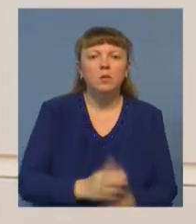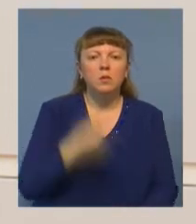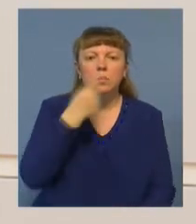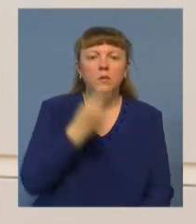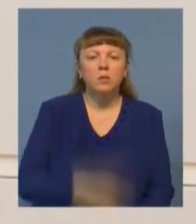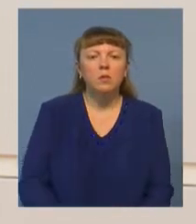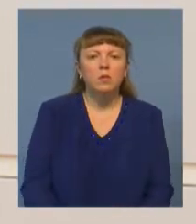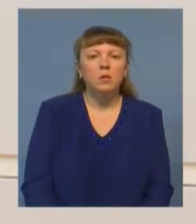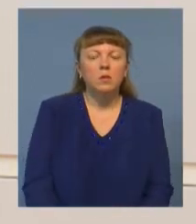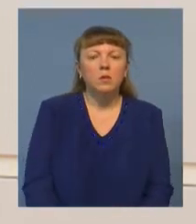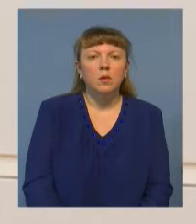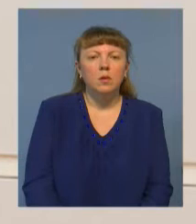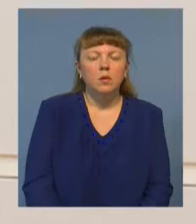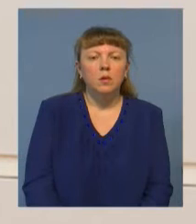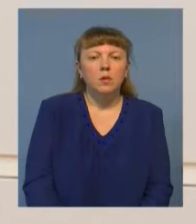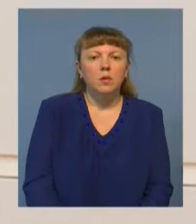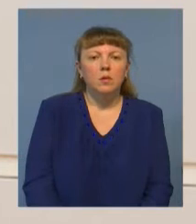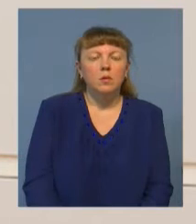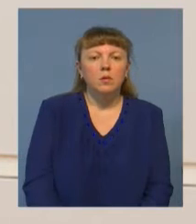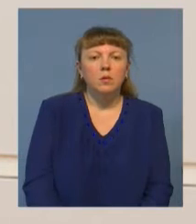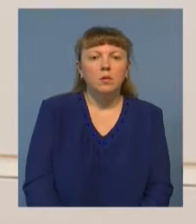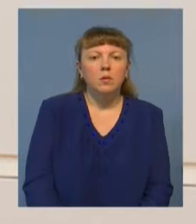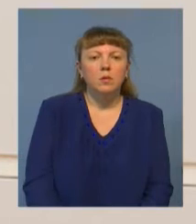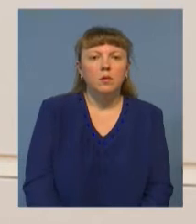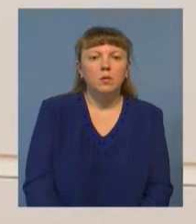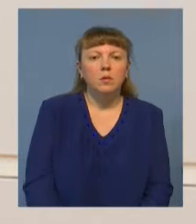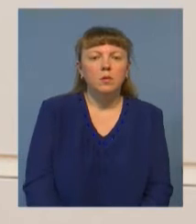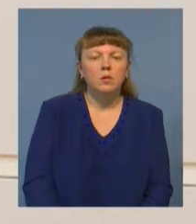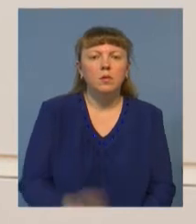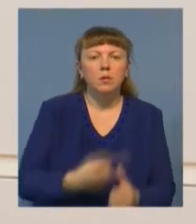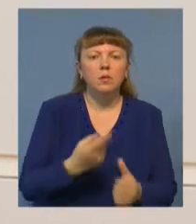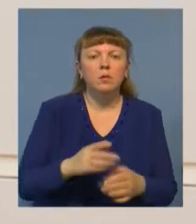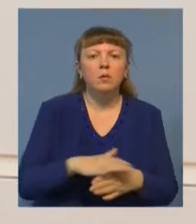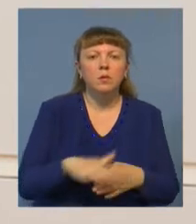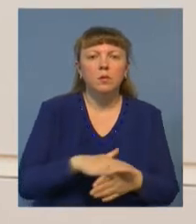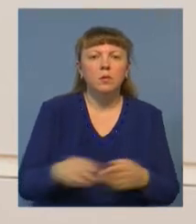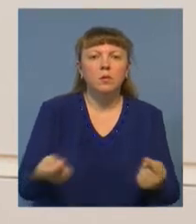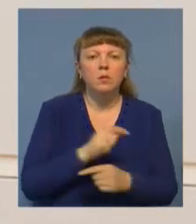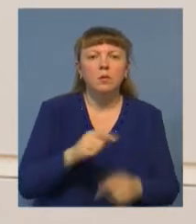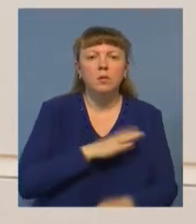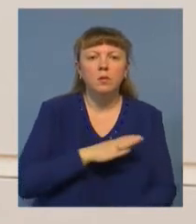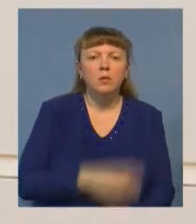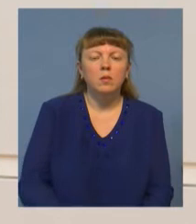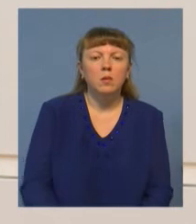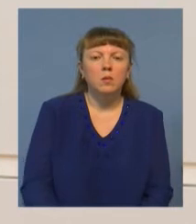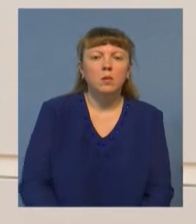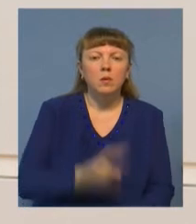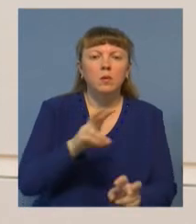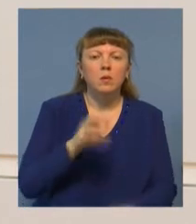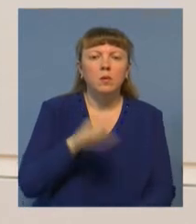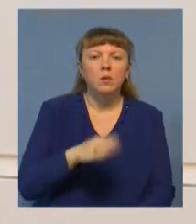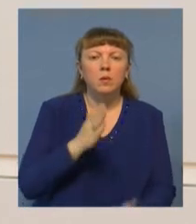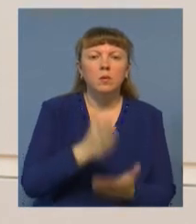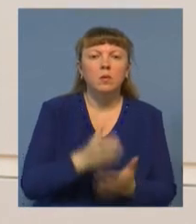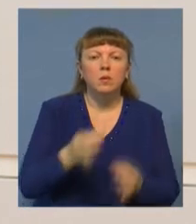организации, но там, может быть, имя либо фамилия не совпадают, и при проверке департамент